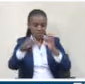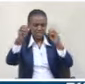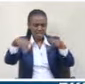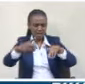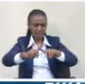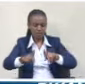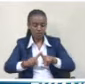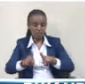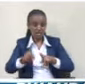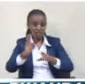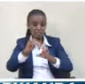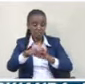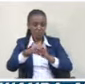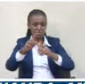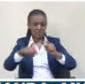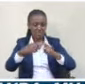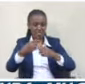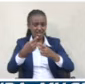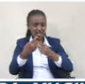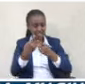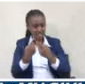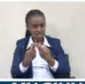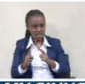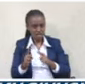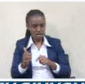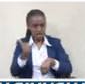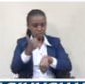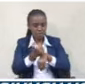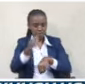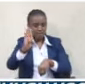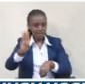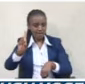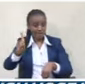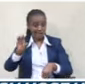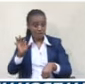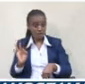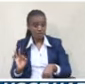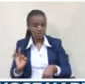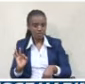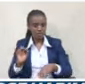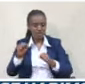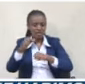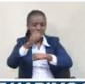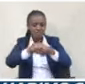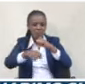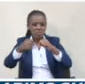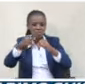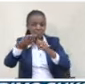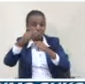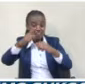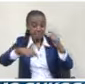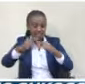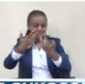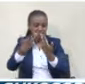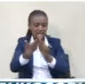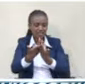bitandukanye hashyirwa politike yindi ku bijyanye na BDF rero nuko BDF ni imwe mu buryo bufasha gushyirwa mu bikorwa iyi politike mu bijyanye